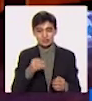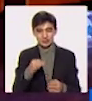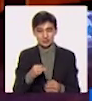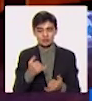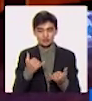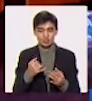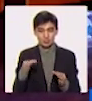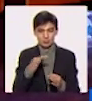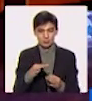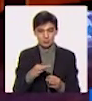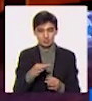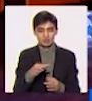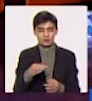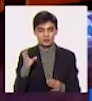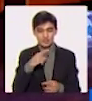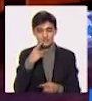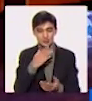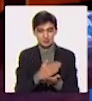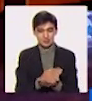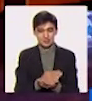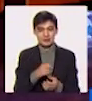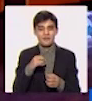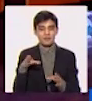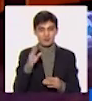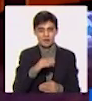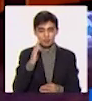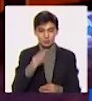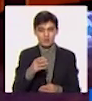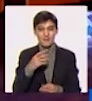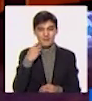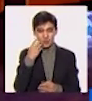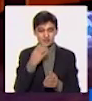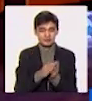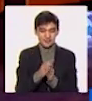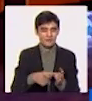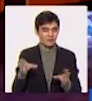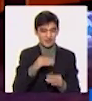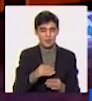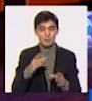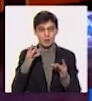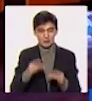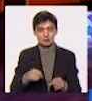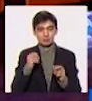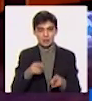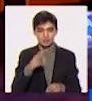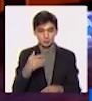же все это оговаривается, что все будут, кроме фруктов, в пакетах специальных, да, что